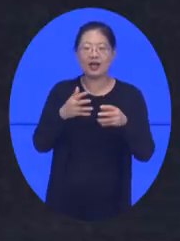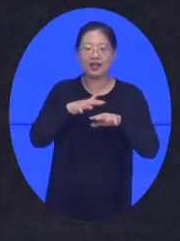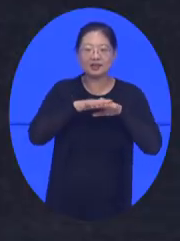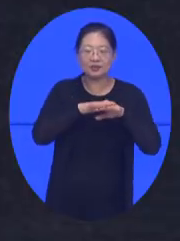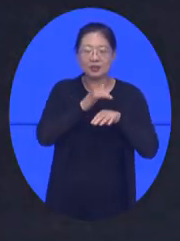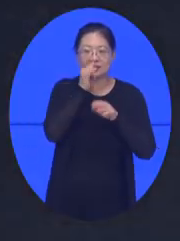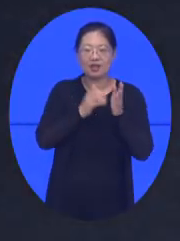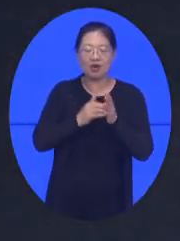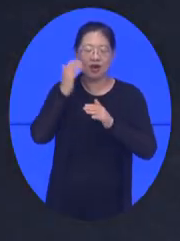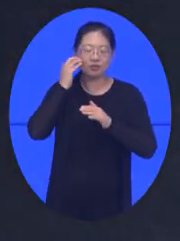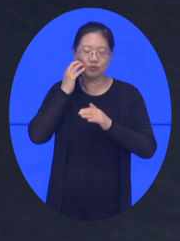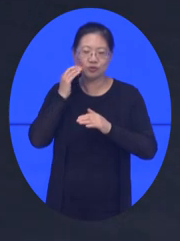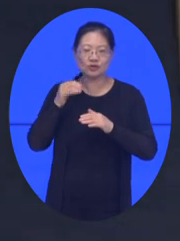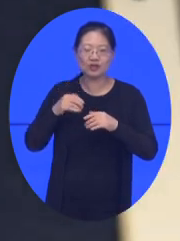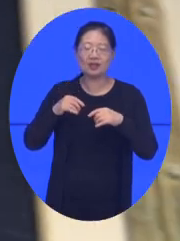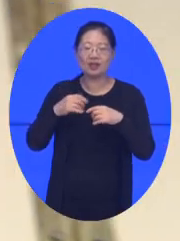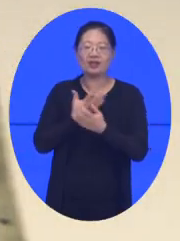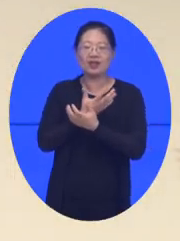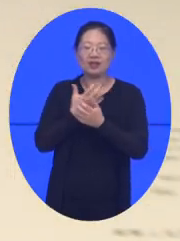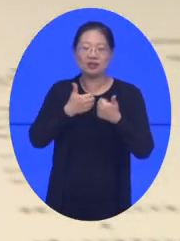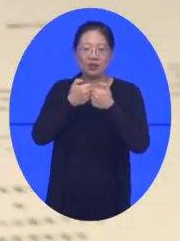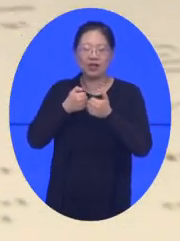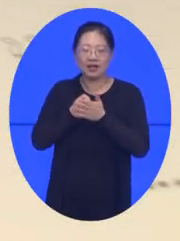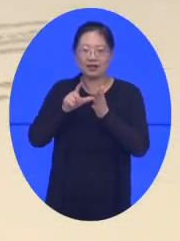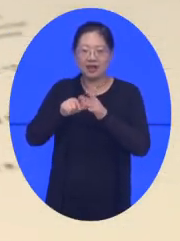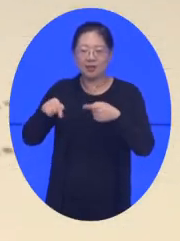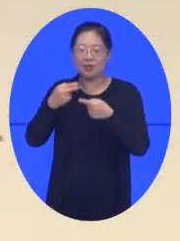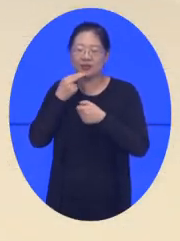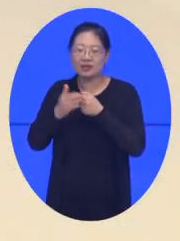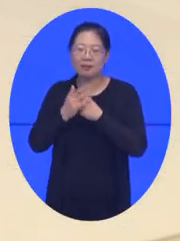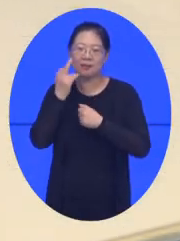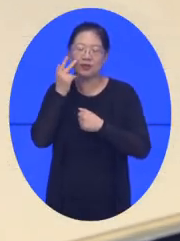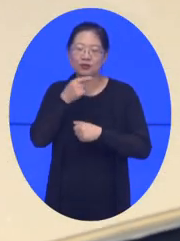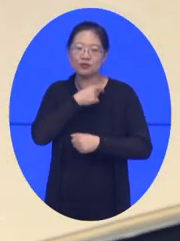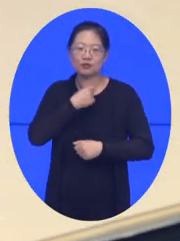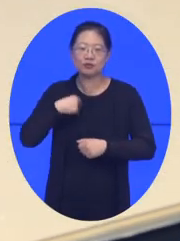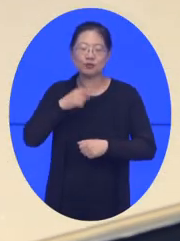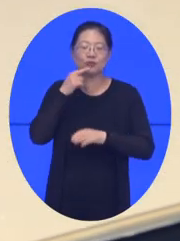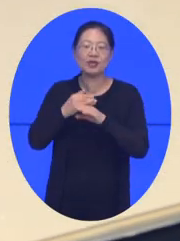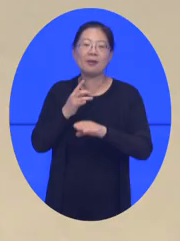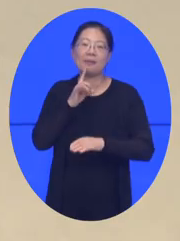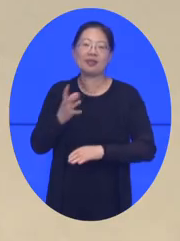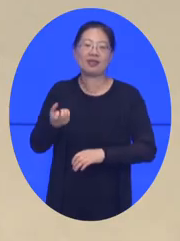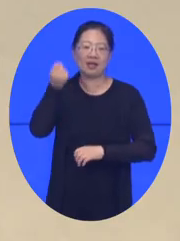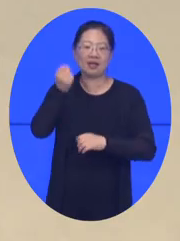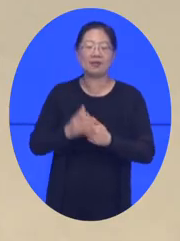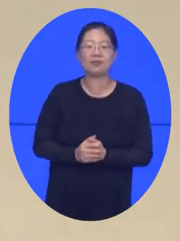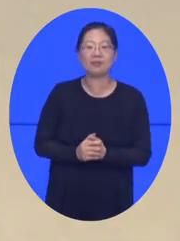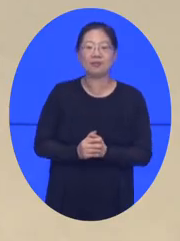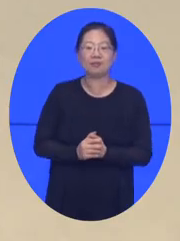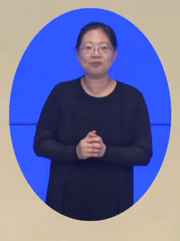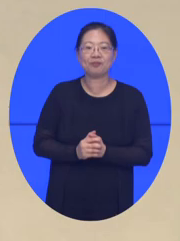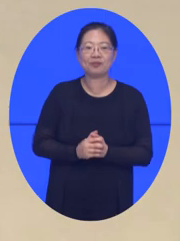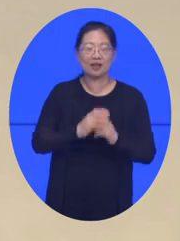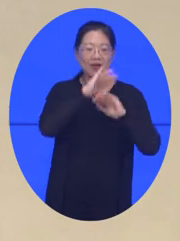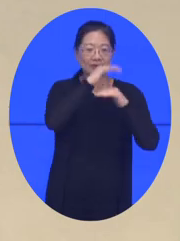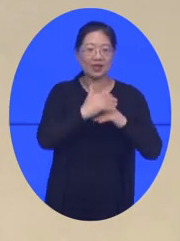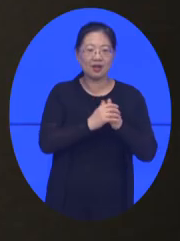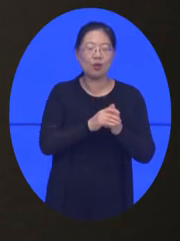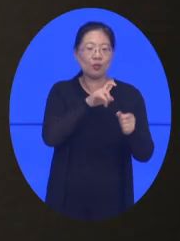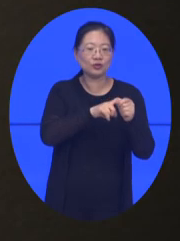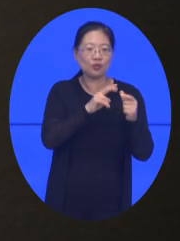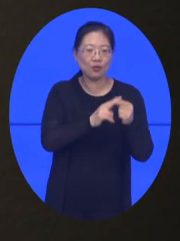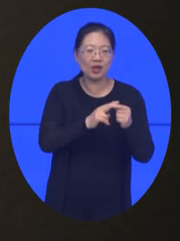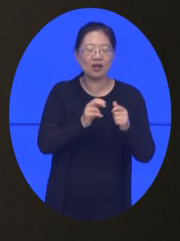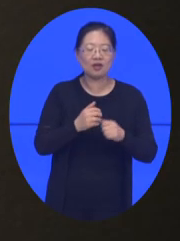우리나라는 정전협정에 참가하지 않았기 때문에 정전협정서 원본은 미국과 중국, 북한만 갖고 있습니다. 정전협정서에는 협정